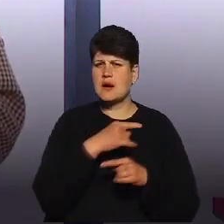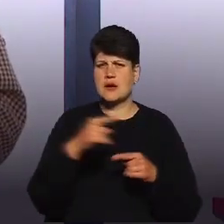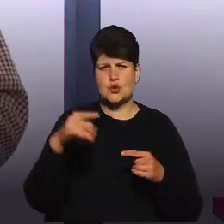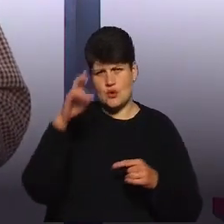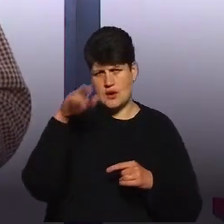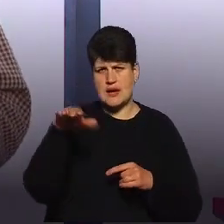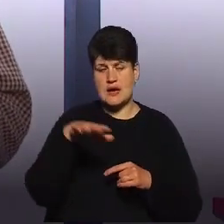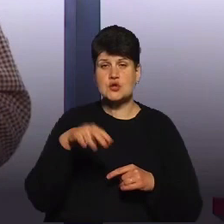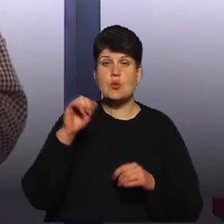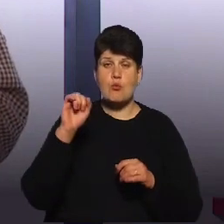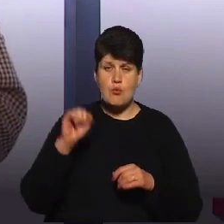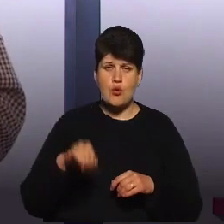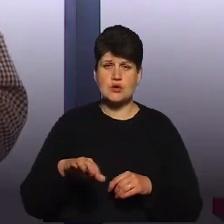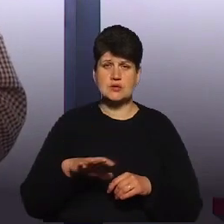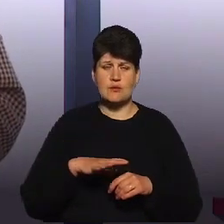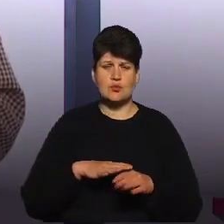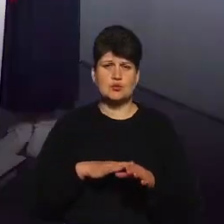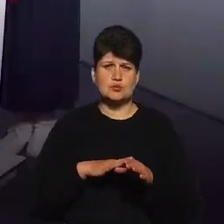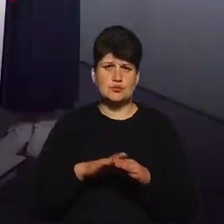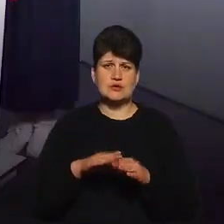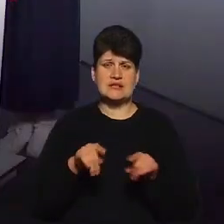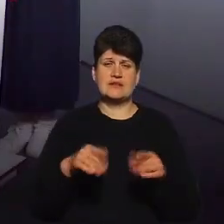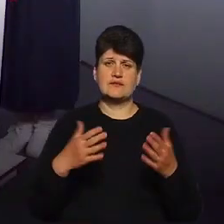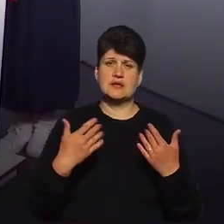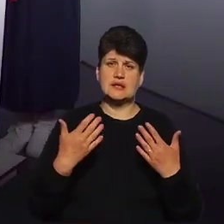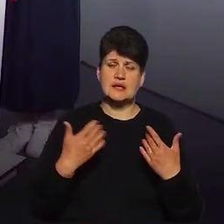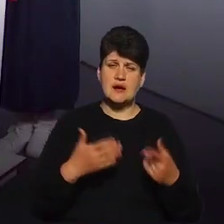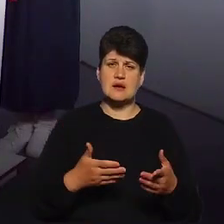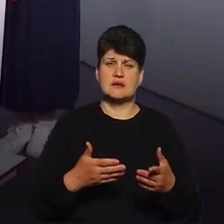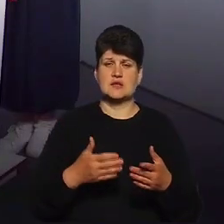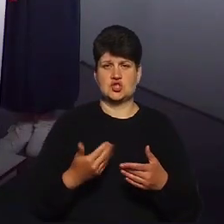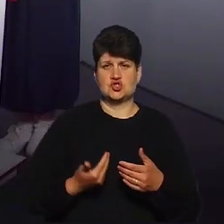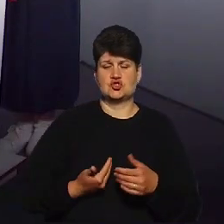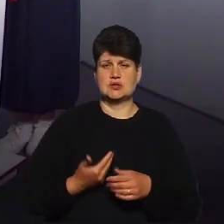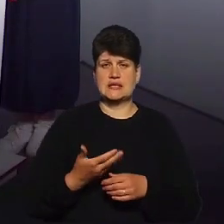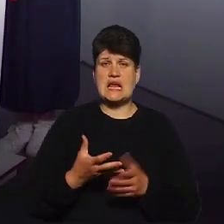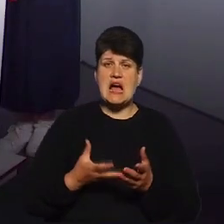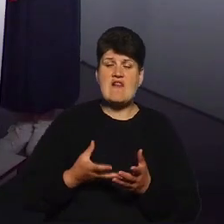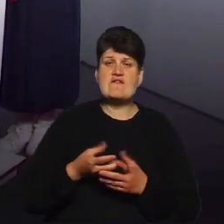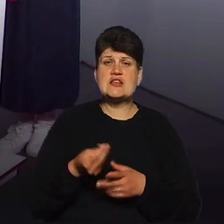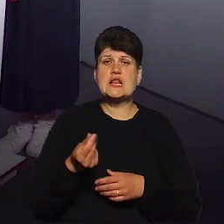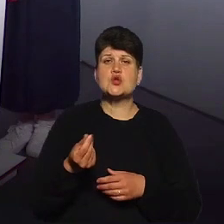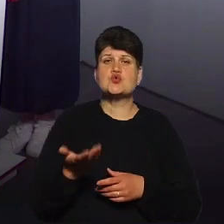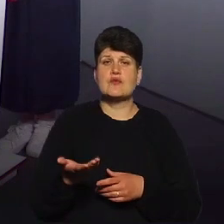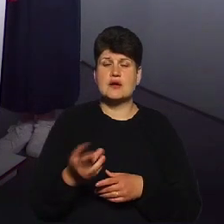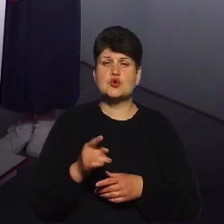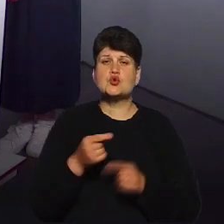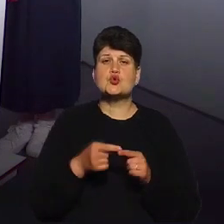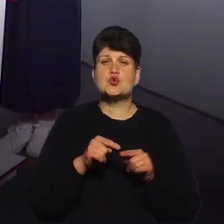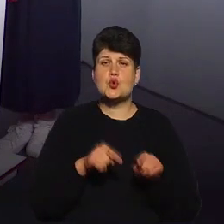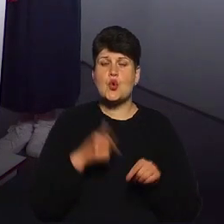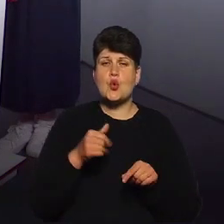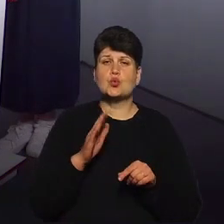було повноцінно там собі віддихати і жити. А фінансування, от кажете, що цього року можливо буде, так, з